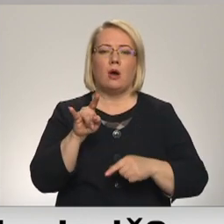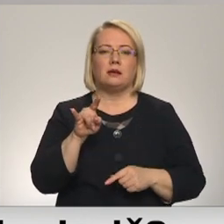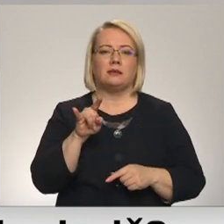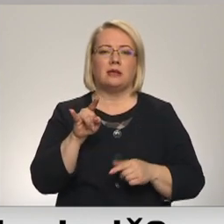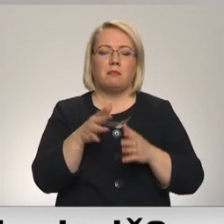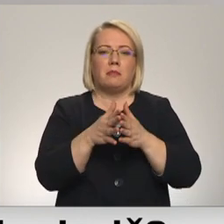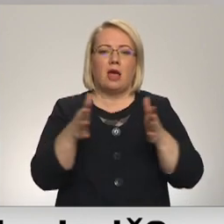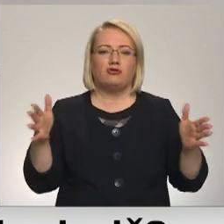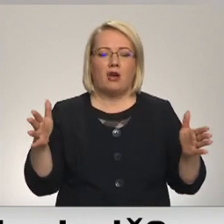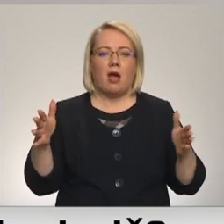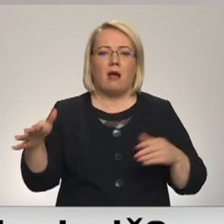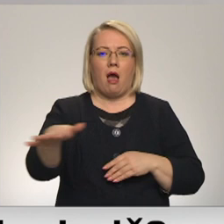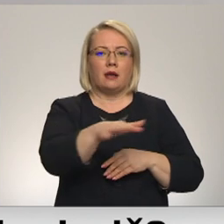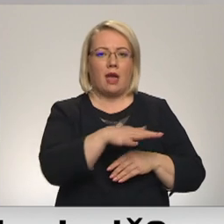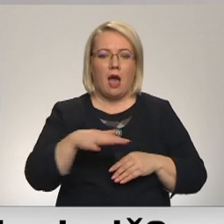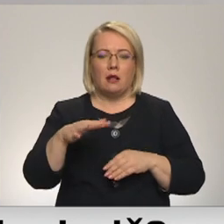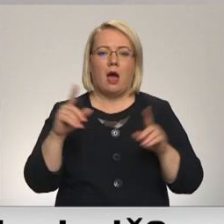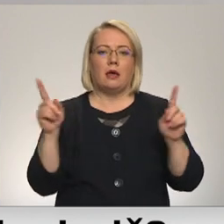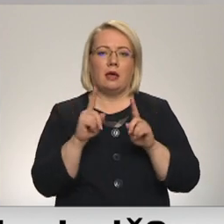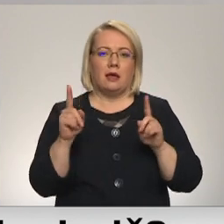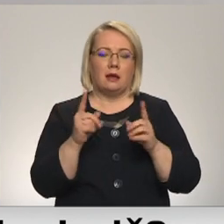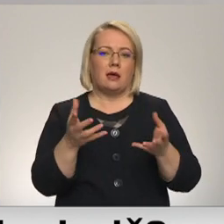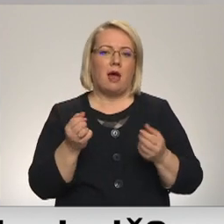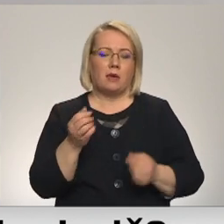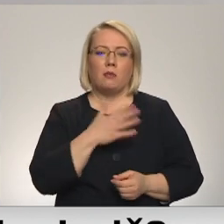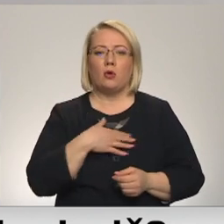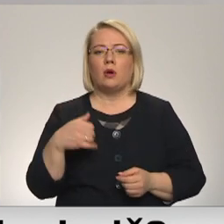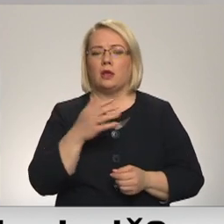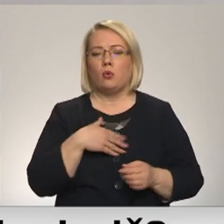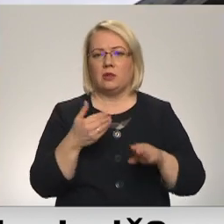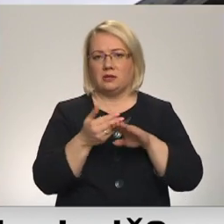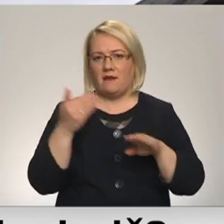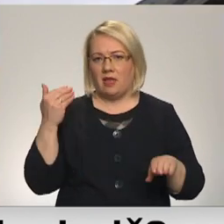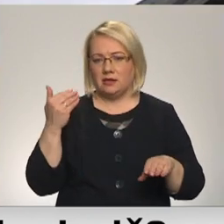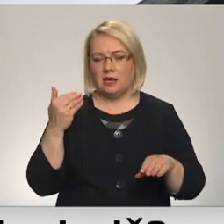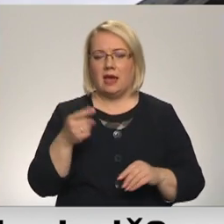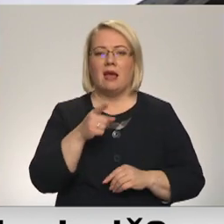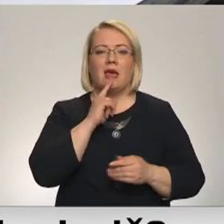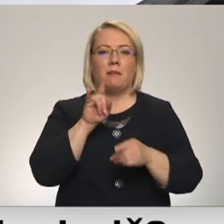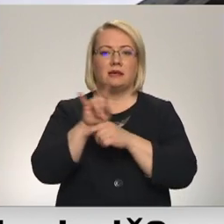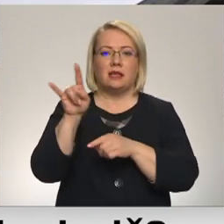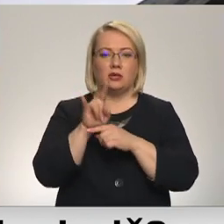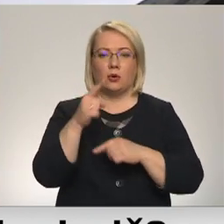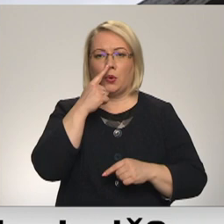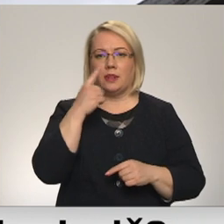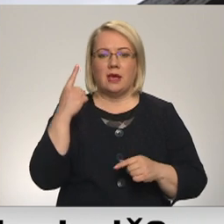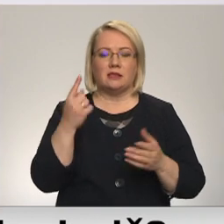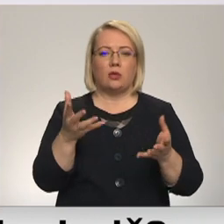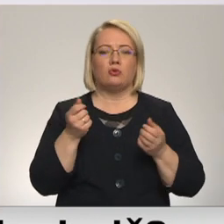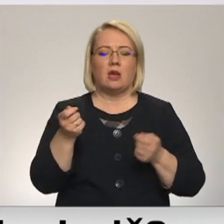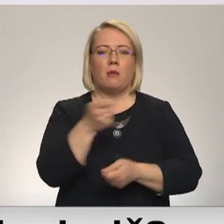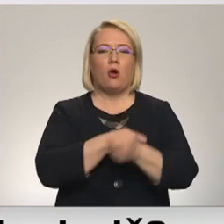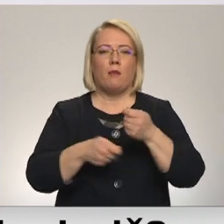tādā plašākā areālā, ir jāpieņem ļoti, ļoti saulaicīgi. Liepājas lidosta, kura vēl nesen uzņēma